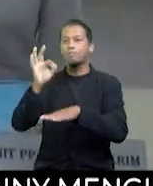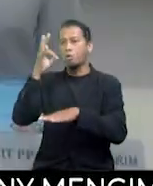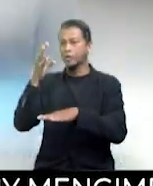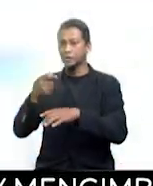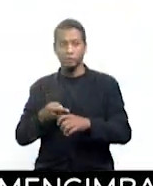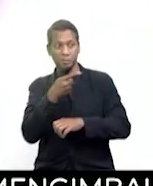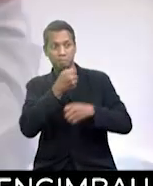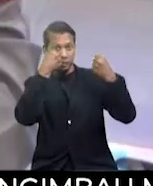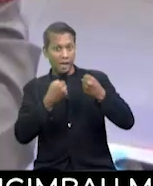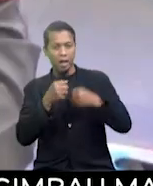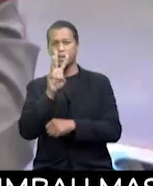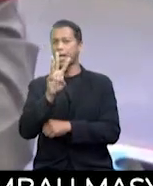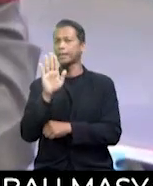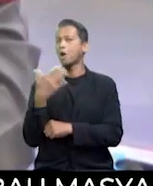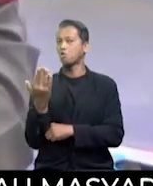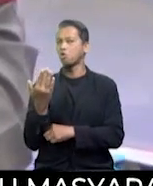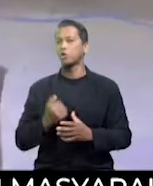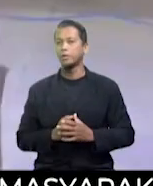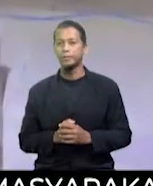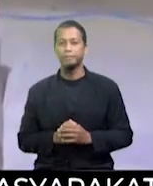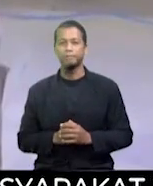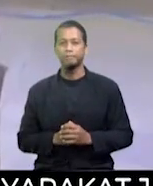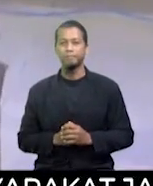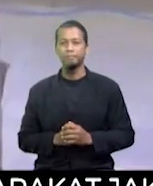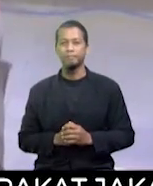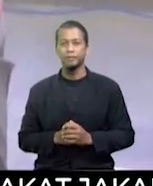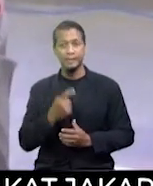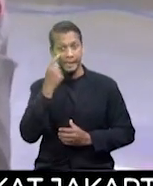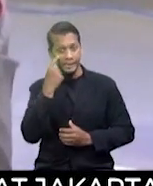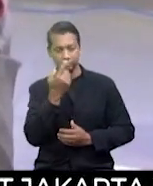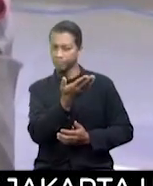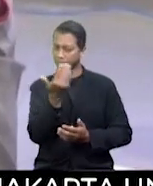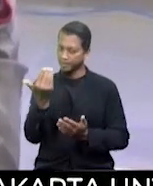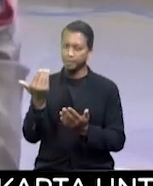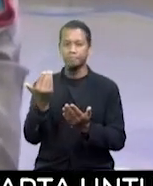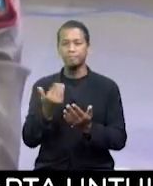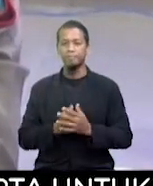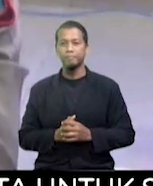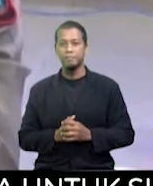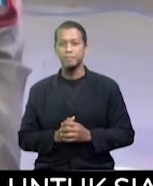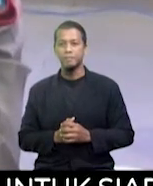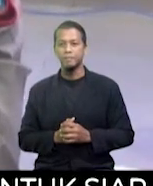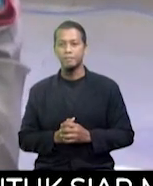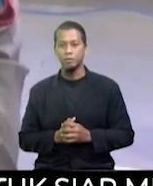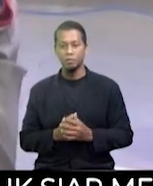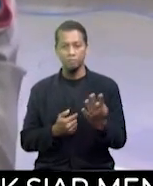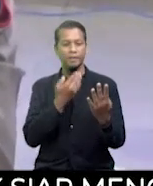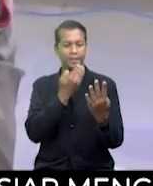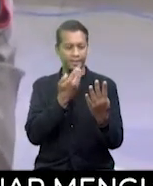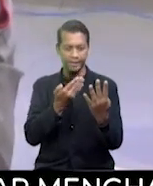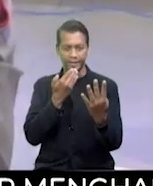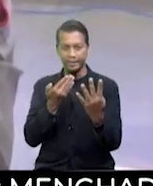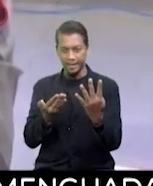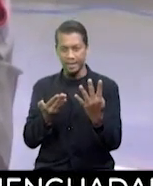rupiah. Kemudian saksi-saksi yang melihat dari hasil penyelidikan rekan-rekan Satreskrim, kita bisa dapatkan identitas